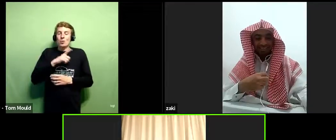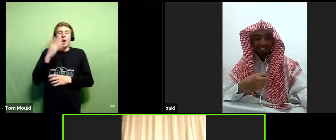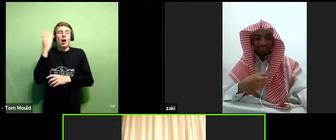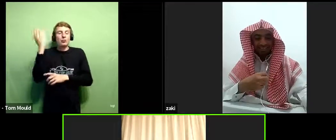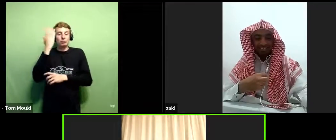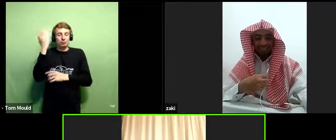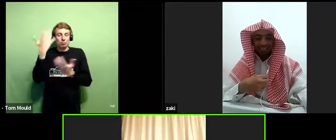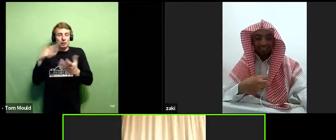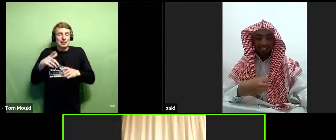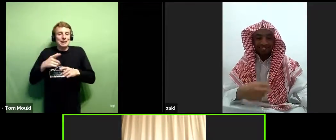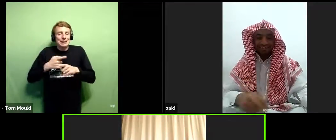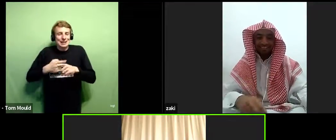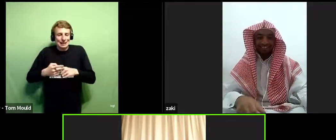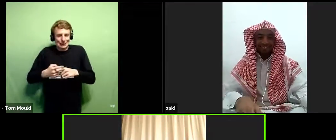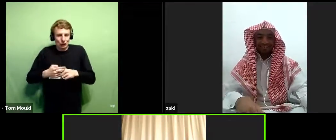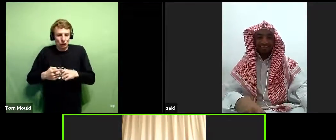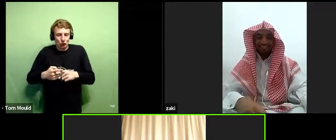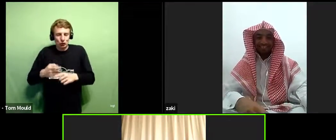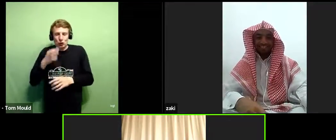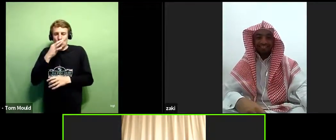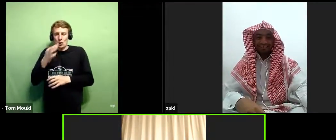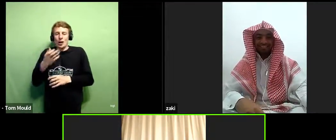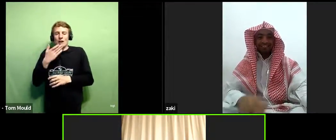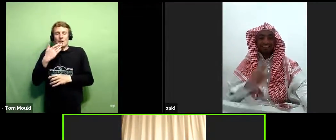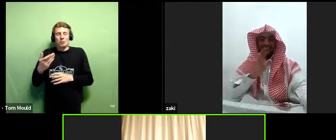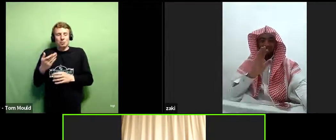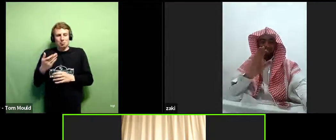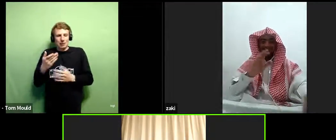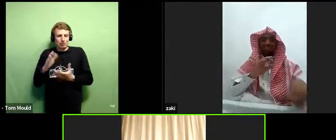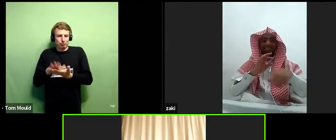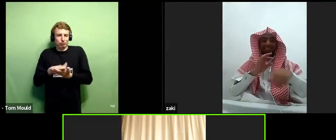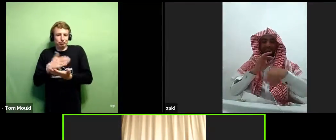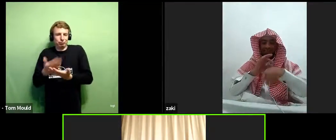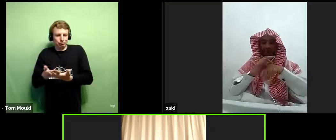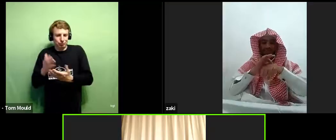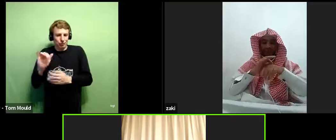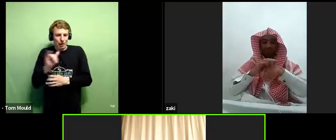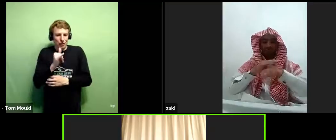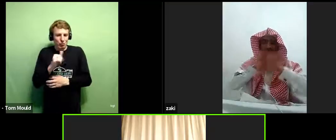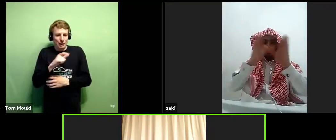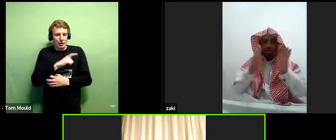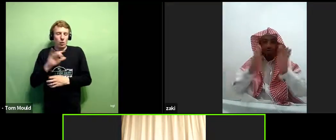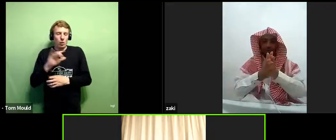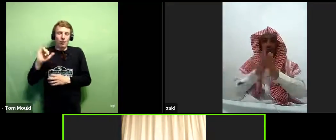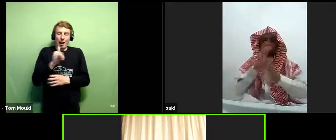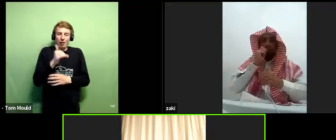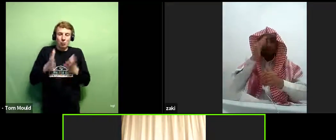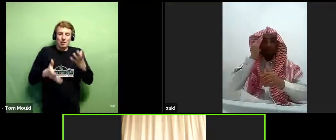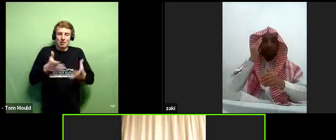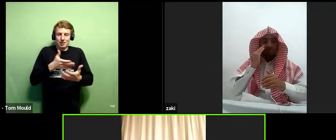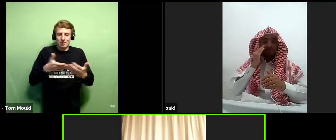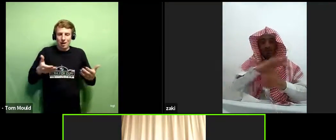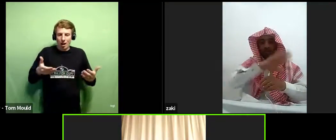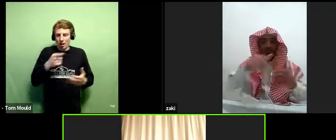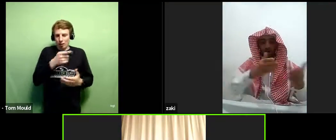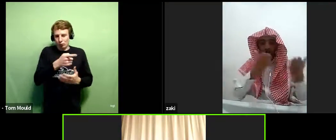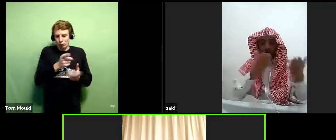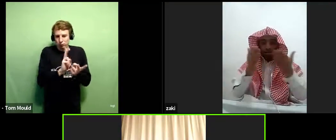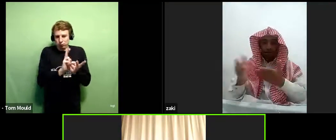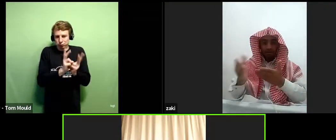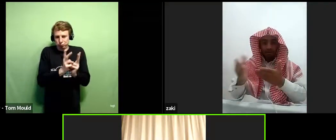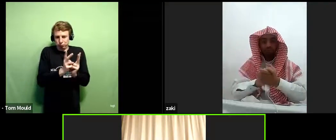طيب، أقول إخواني وأخواتي حياكم الله. نحن كنا